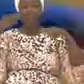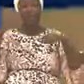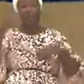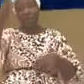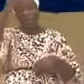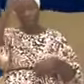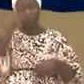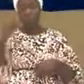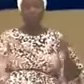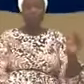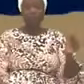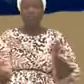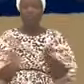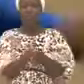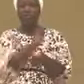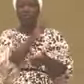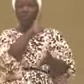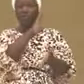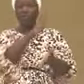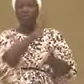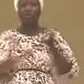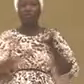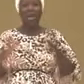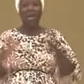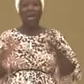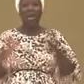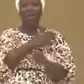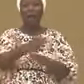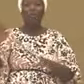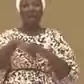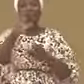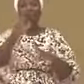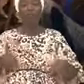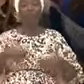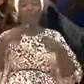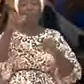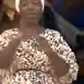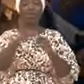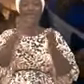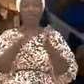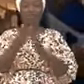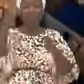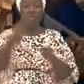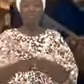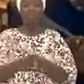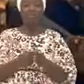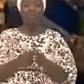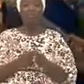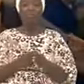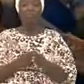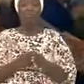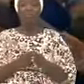diable sera dispersée et hawtai de ta vie au nom de jésus